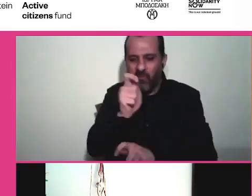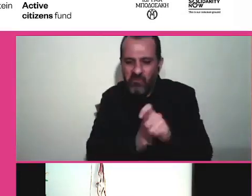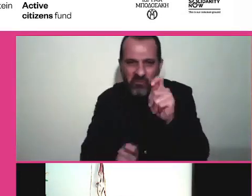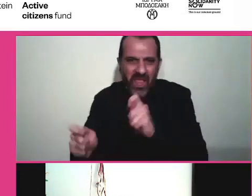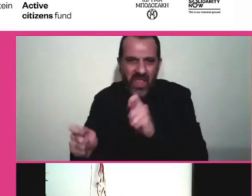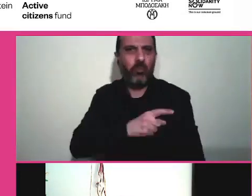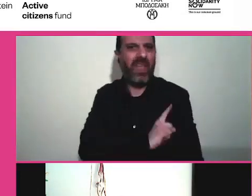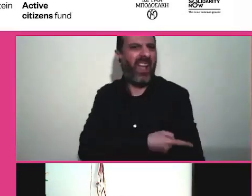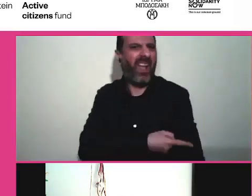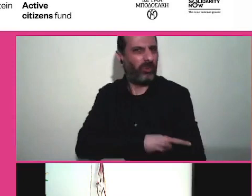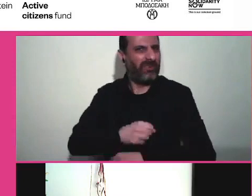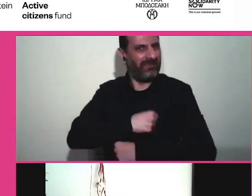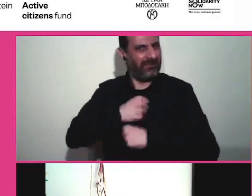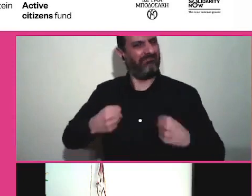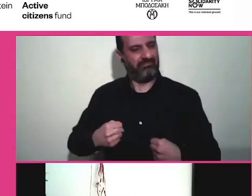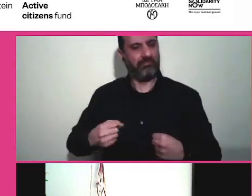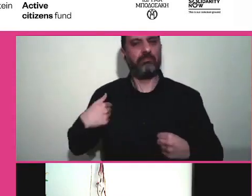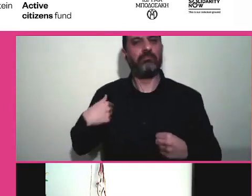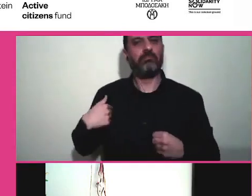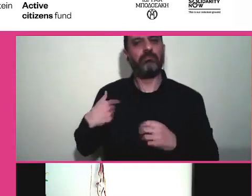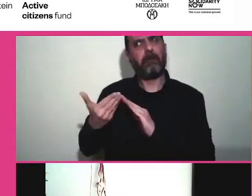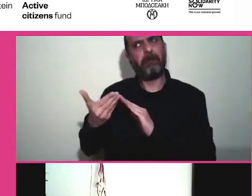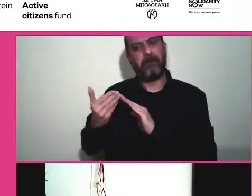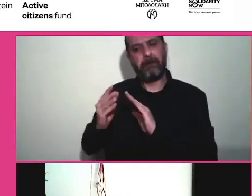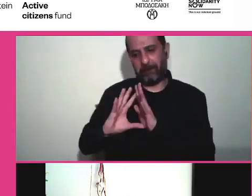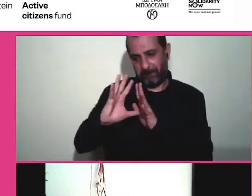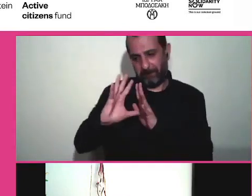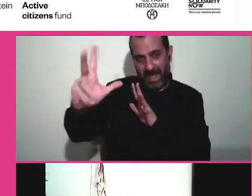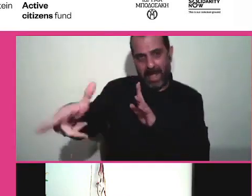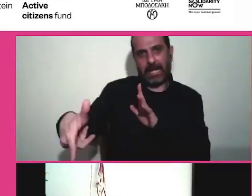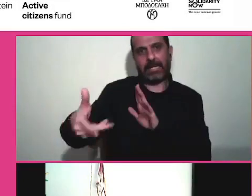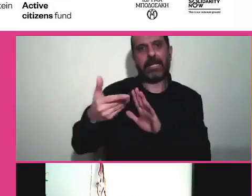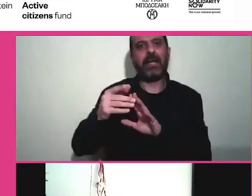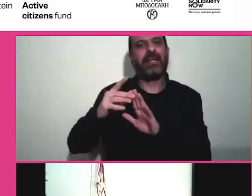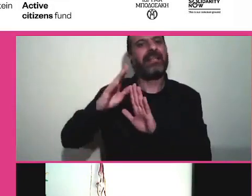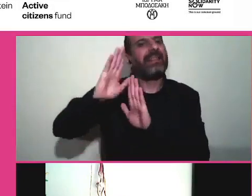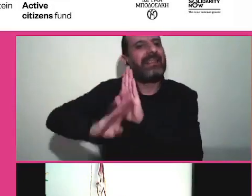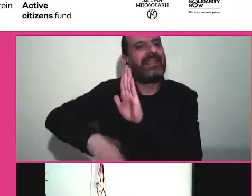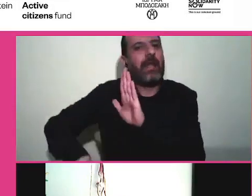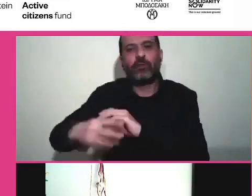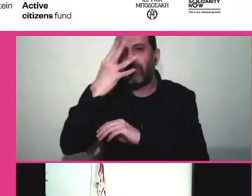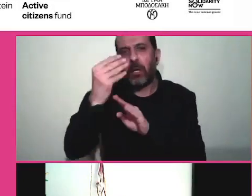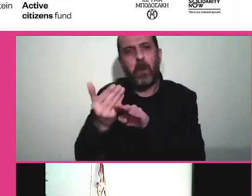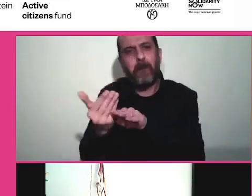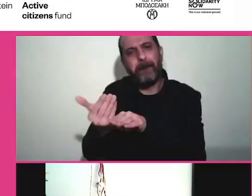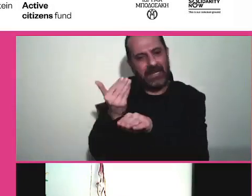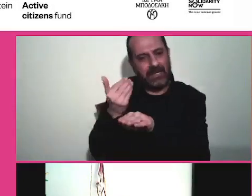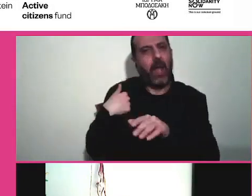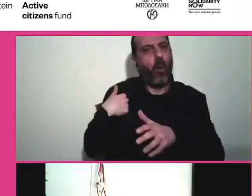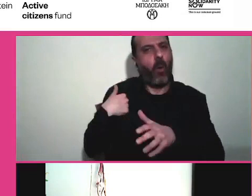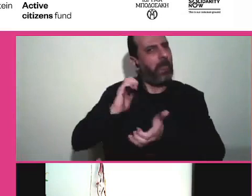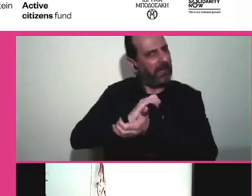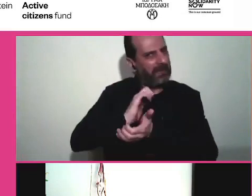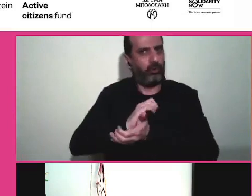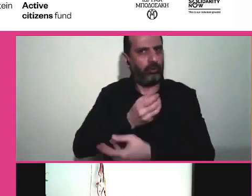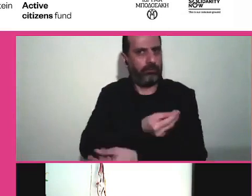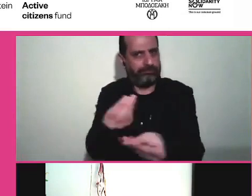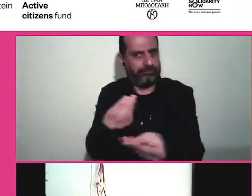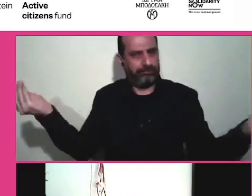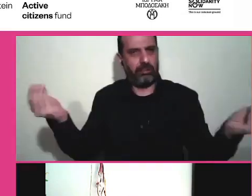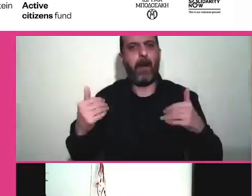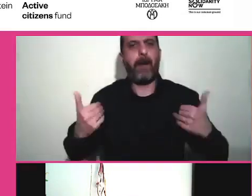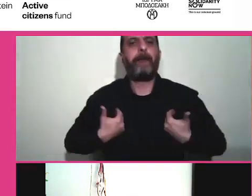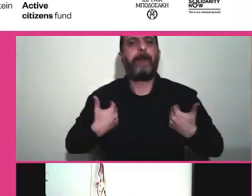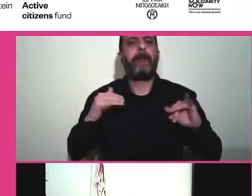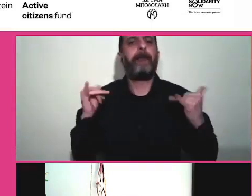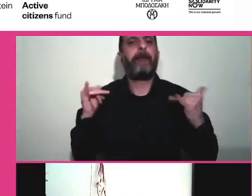το επόμενο διάστημα και πριν το τέλος Φεβρουαρίου σίγουρα κάποιον αριθμό παιχνιδιών και θα χαρούμε πολύ, ειδικά